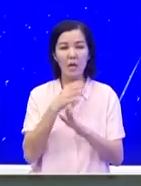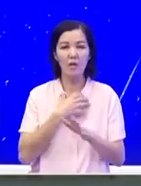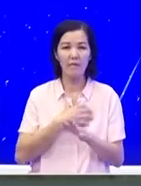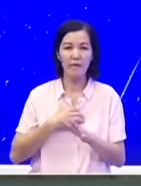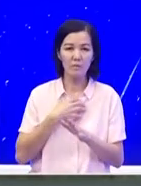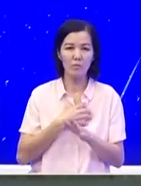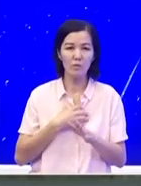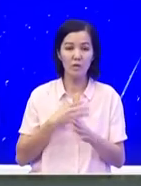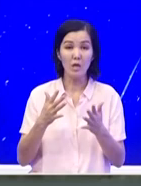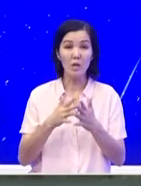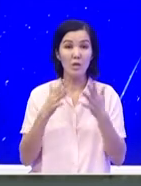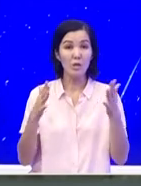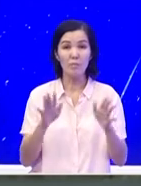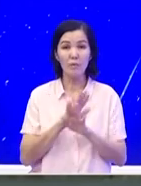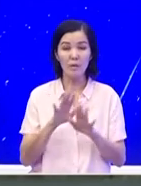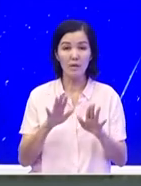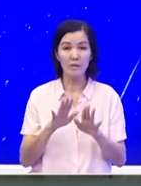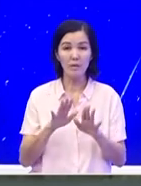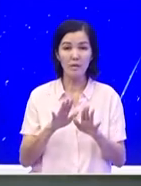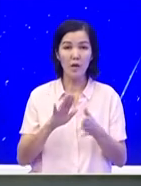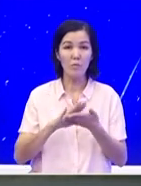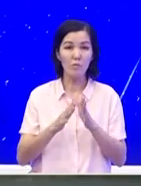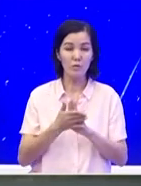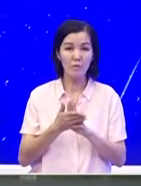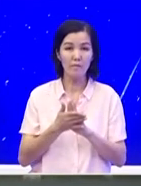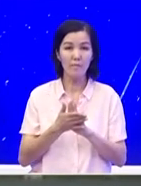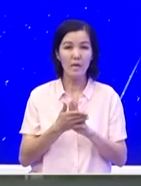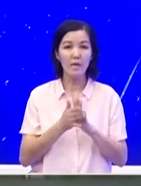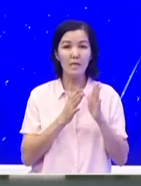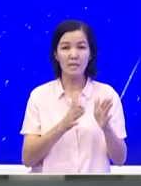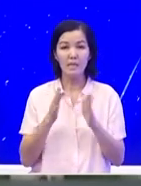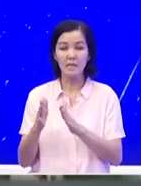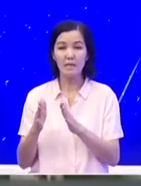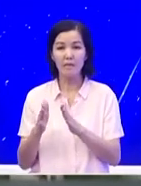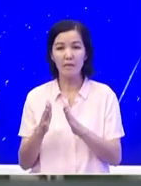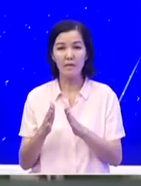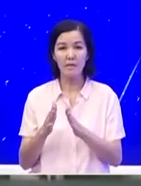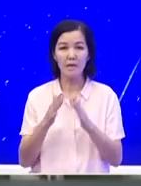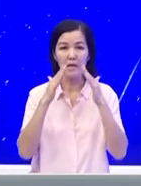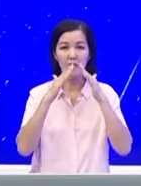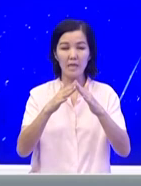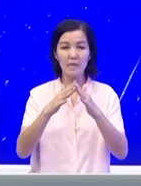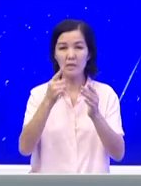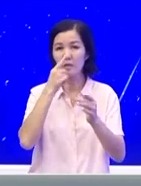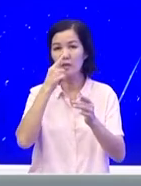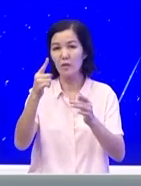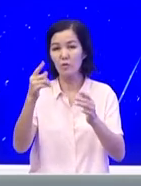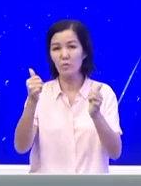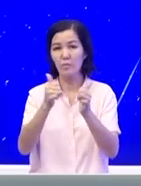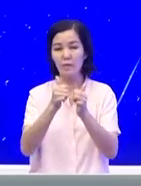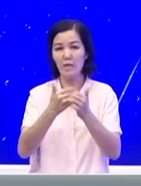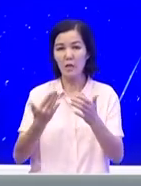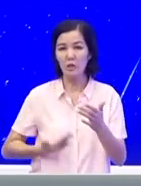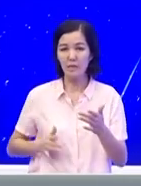не размерами мусорных полигонов, а условиями складирования отходов. По санитарным нормам хранилище должно находиться в километровой зоне от